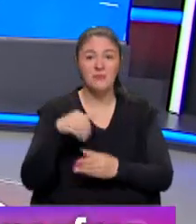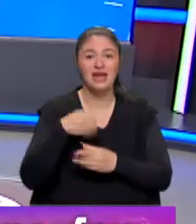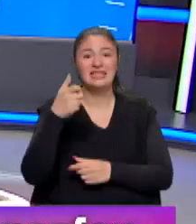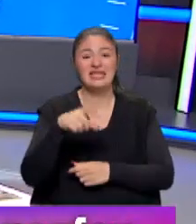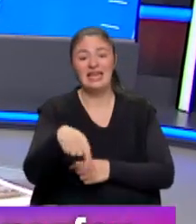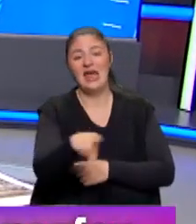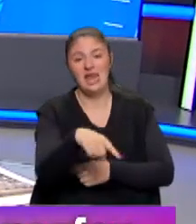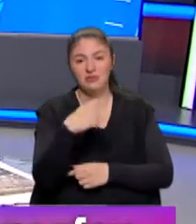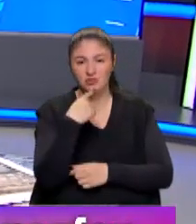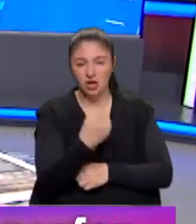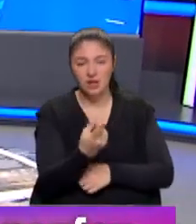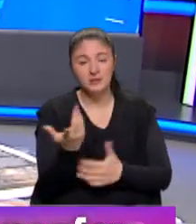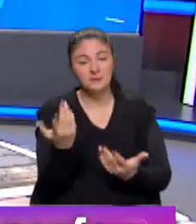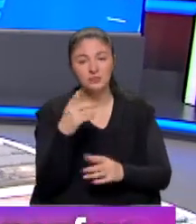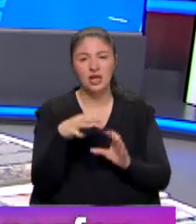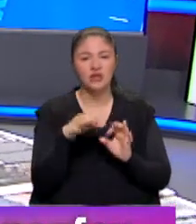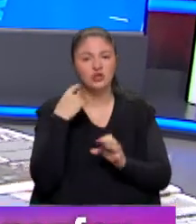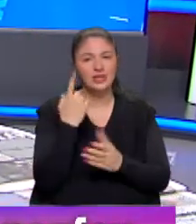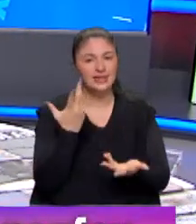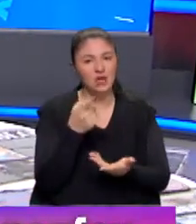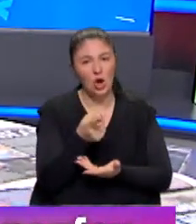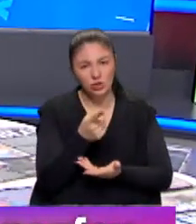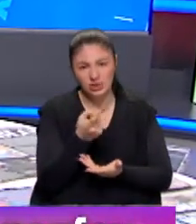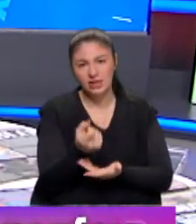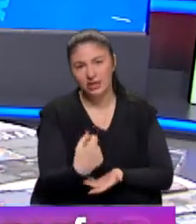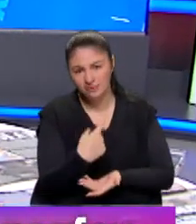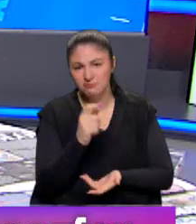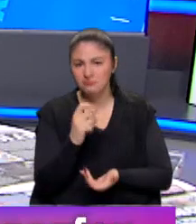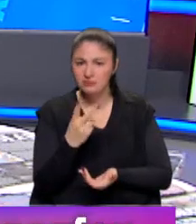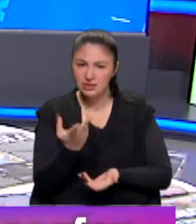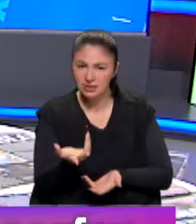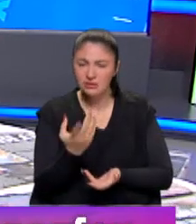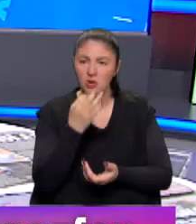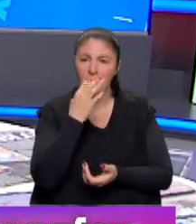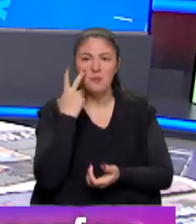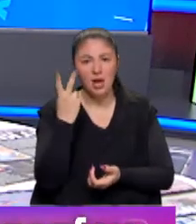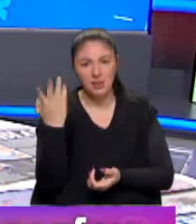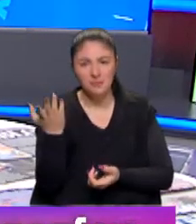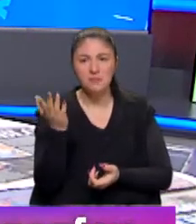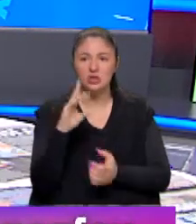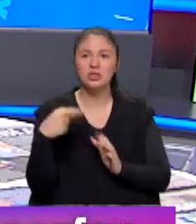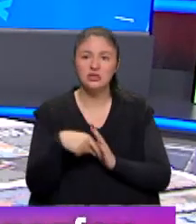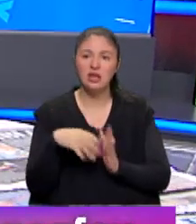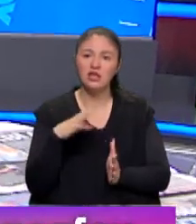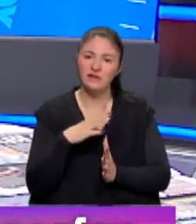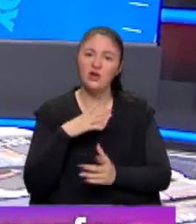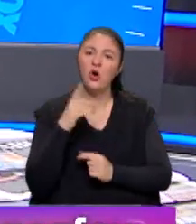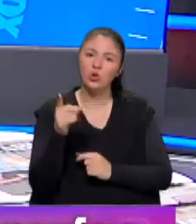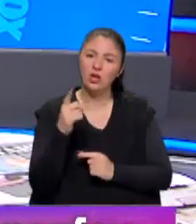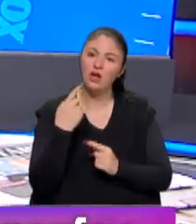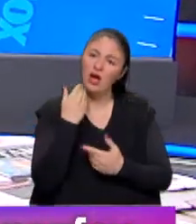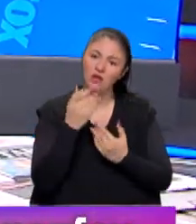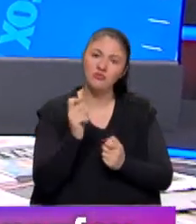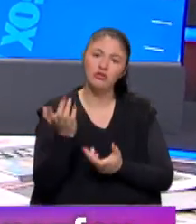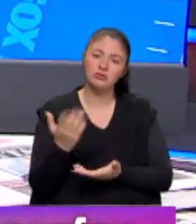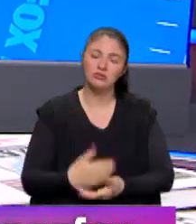Partililere mi seslendi? Bununla ilgili düşünceniz neyse onu da yazıp gönderebilirsiniz. Bir habere bakalım. Başka detaylar da var. Onları da